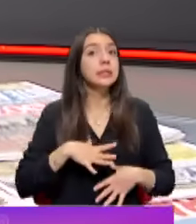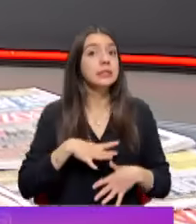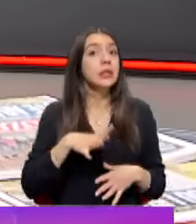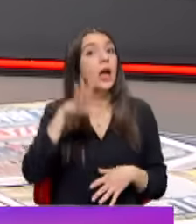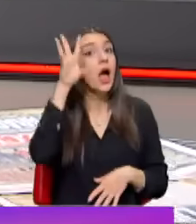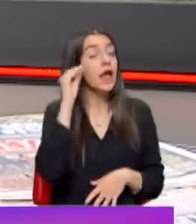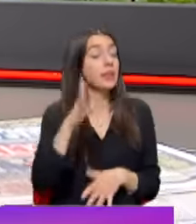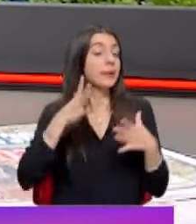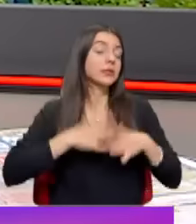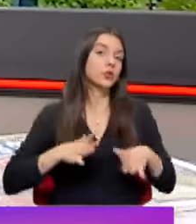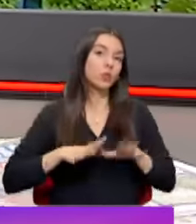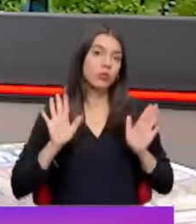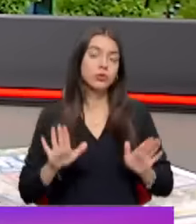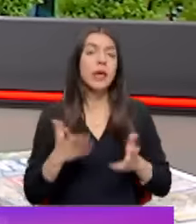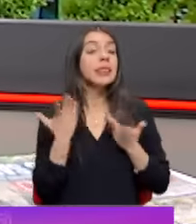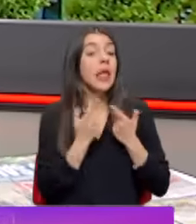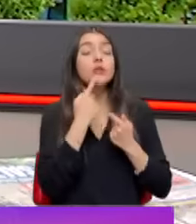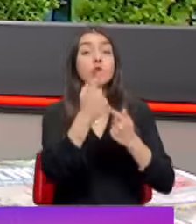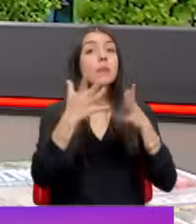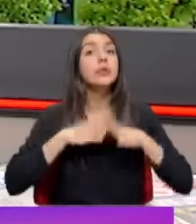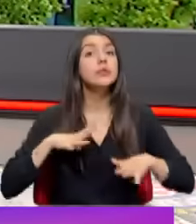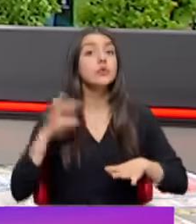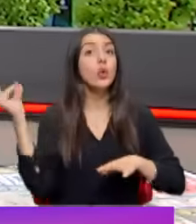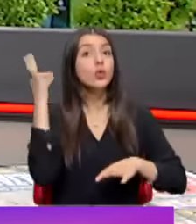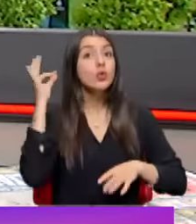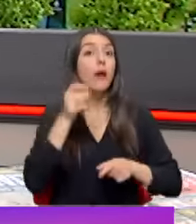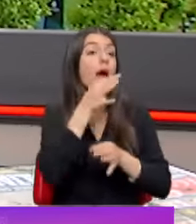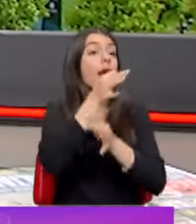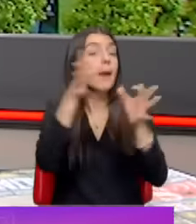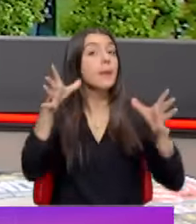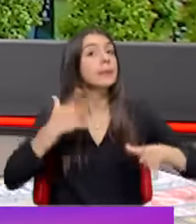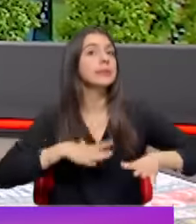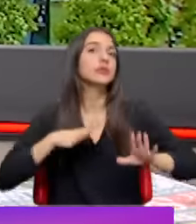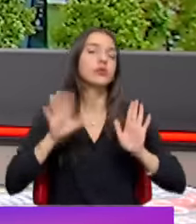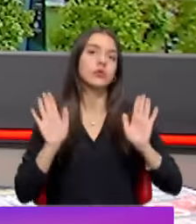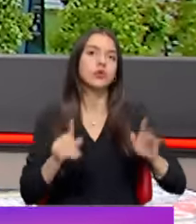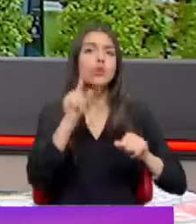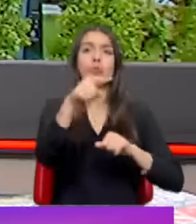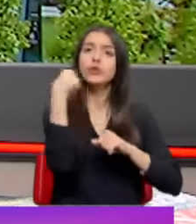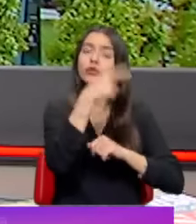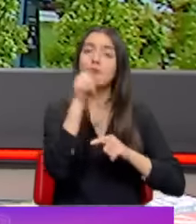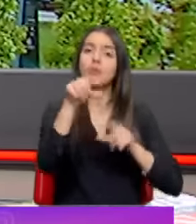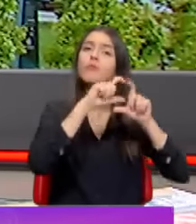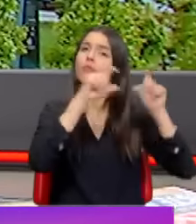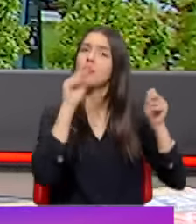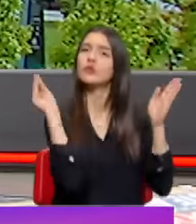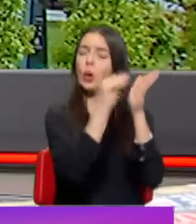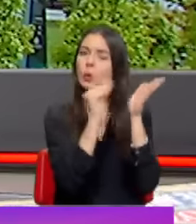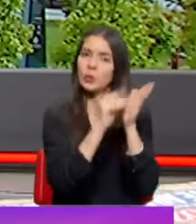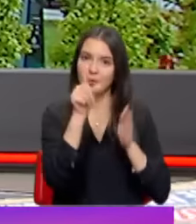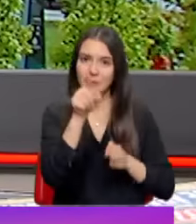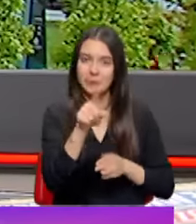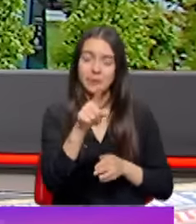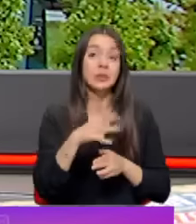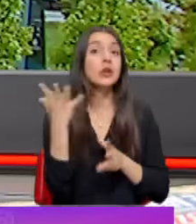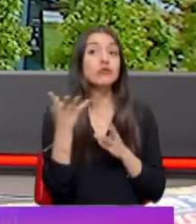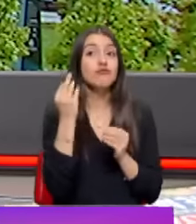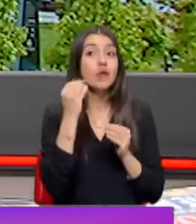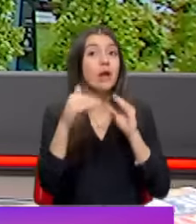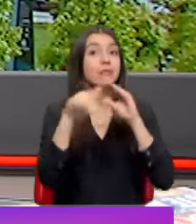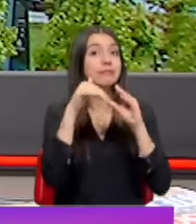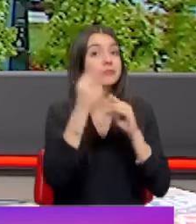anlamak istiyoruz. Ne söylemek istediğini duymak ve duyurmak niyetindeyiz. Dolayısıyla bu başlığı attık ve görüyorum ki çokça rağbet ettiniz